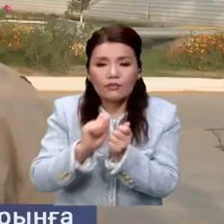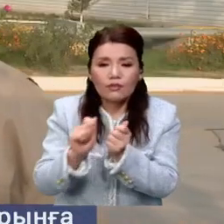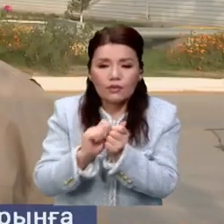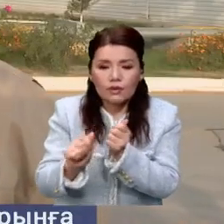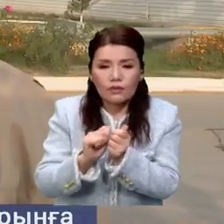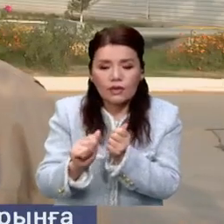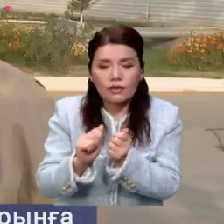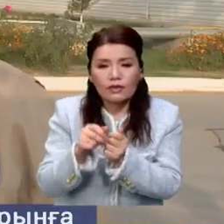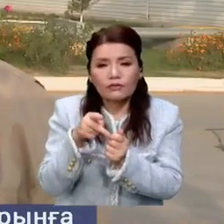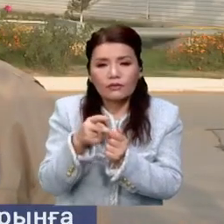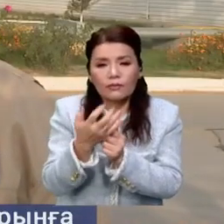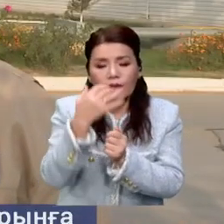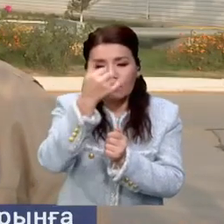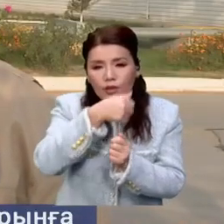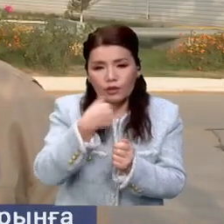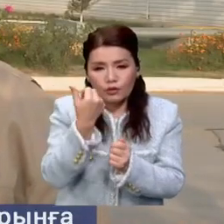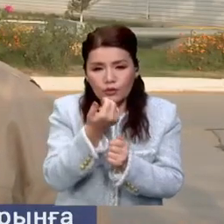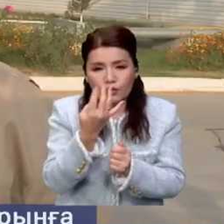на